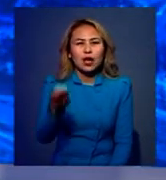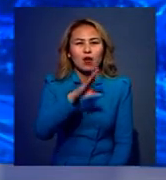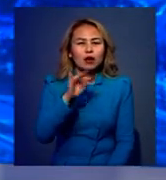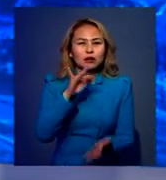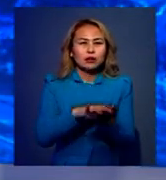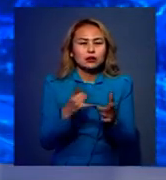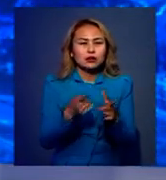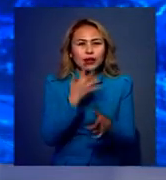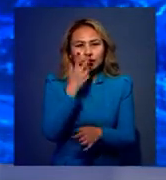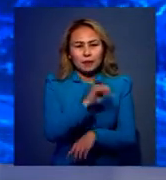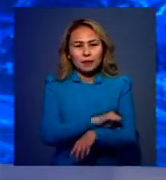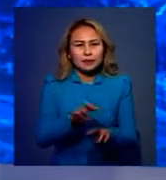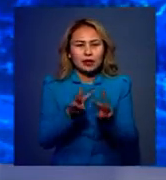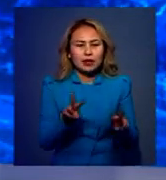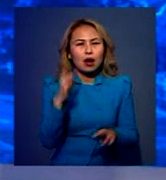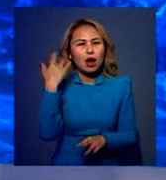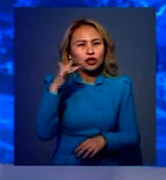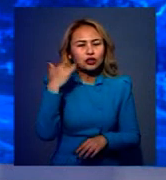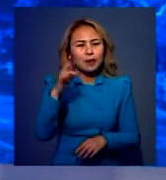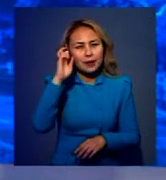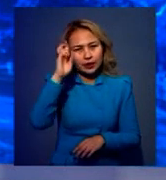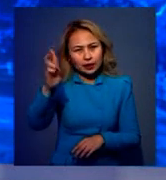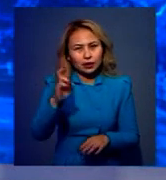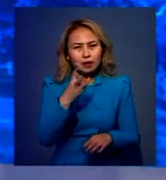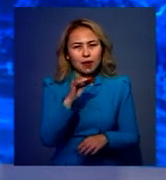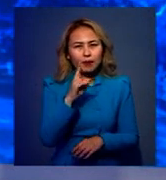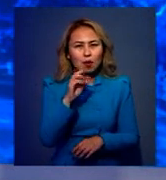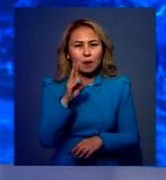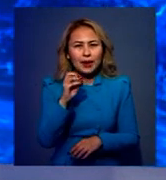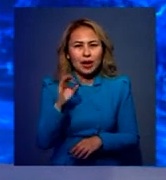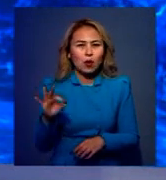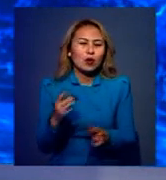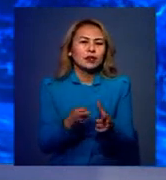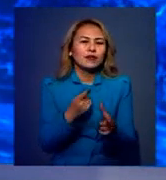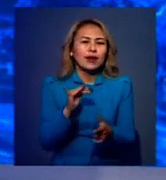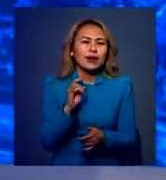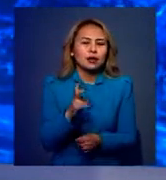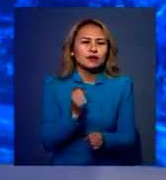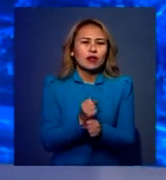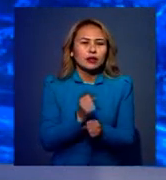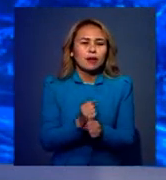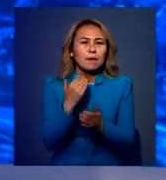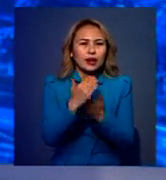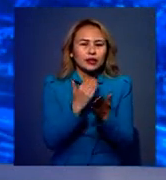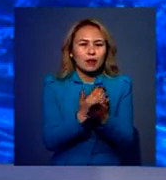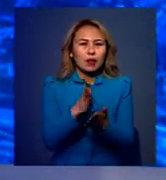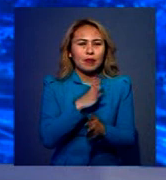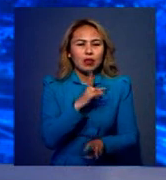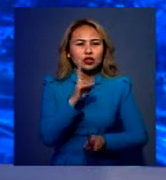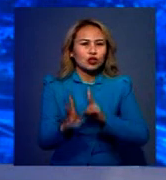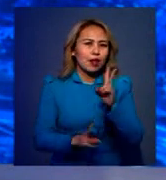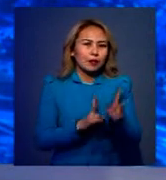Еуроодақ елдерінің сыртқы істер министрлері ақшының мемлекеттік хатшысы Майк Помпеоға Иранның ядролық бағдарламасы аясындағы